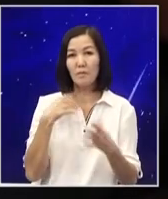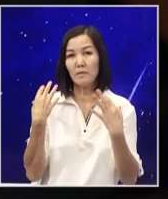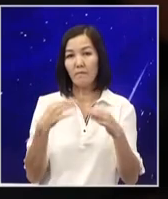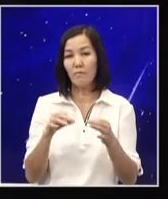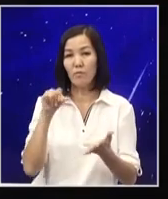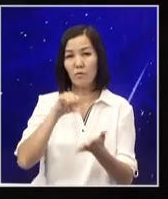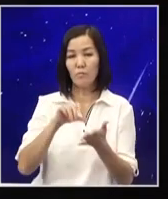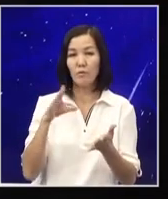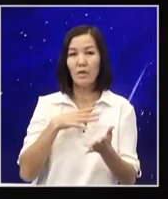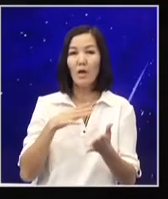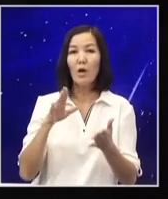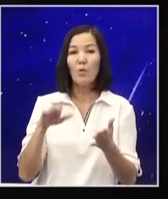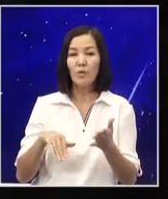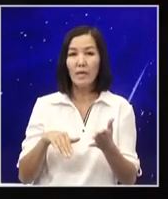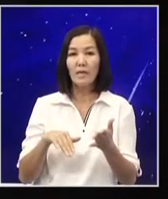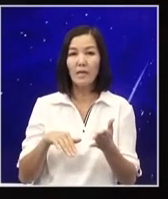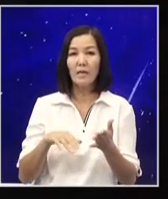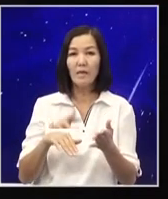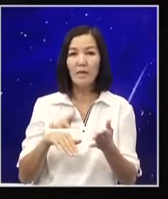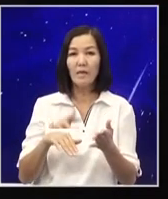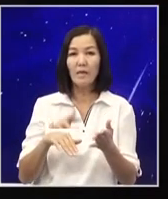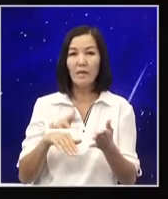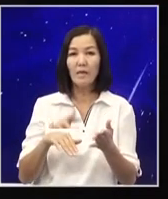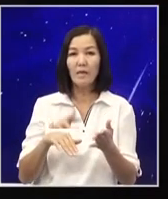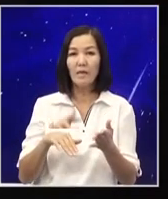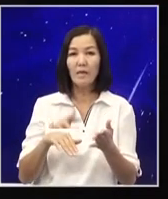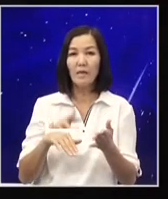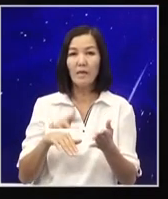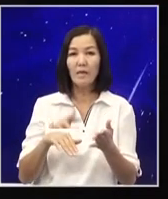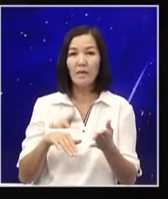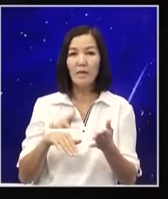мүше болған. Алайда адасқанын түсінгенше...